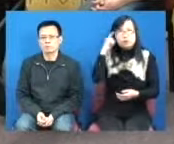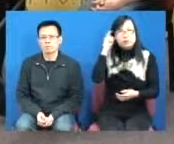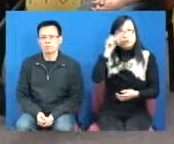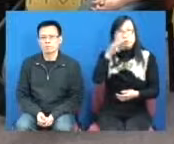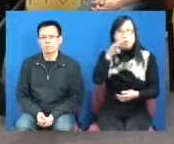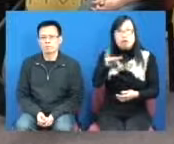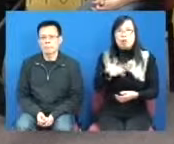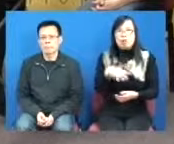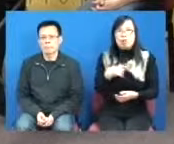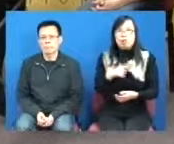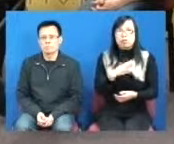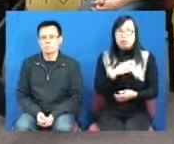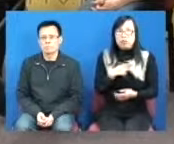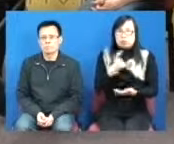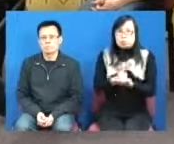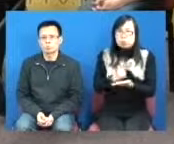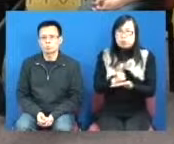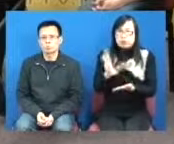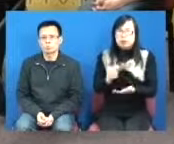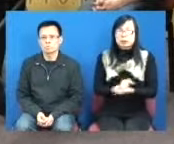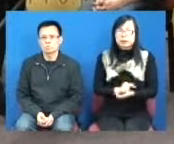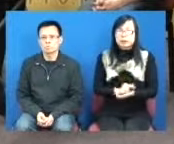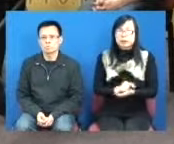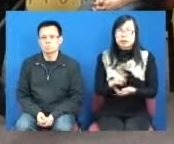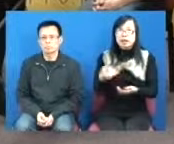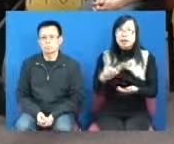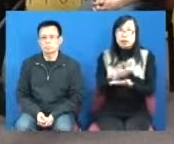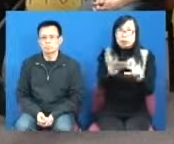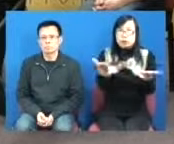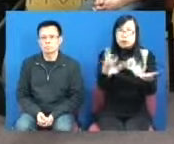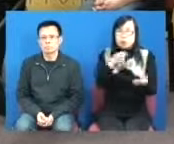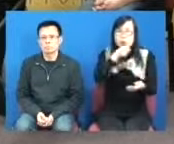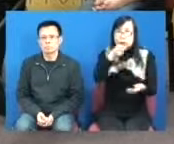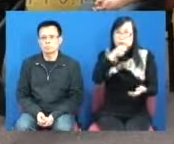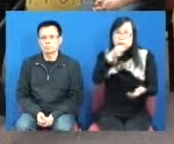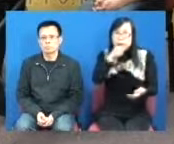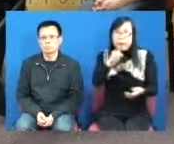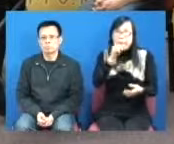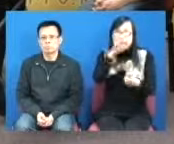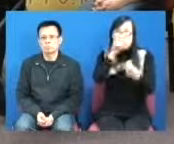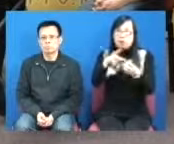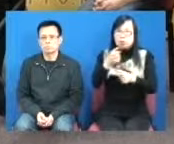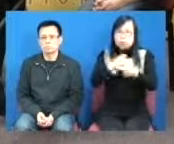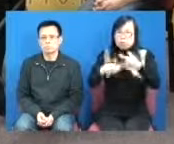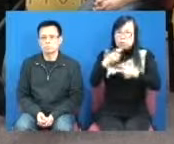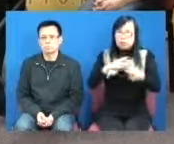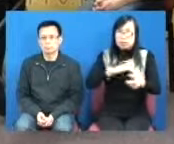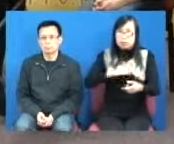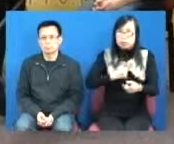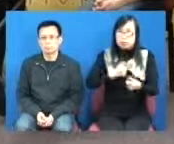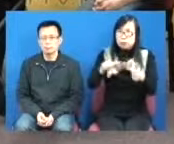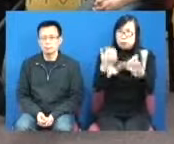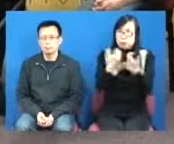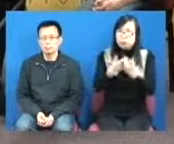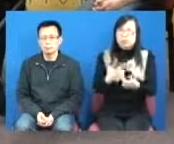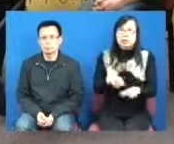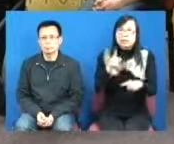對我來說很重要的問題我覺得大家所有的傳媒聚止在談財政預算案但其實